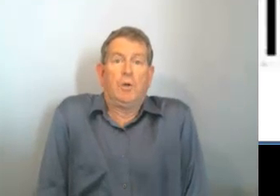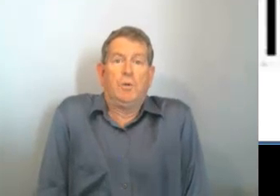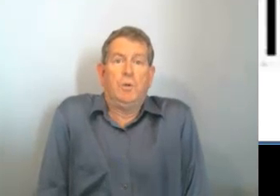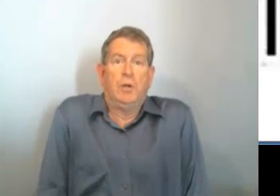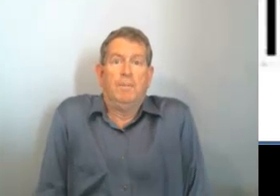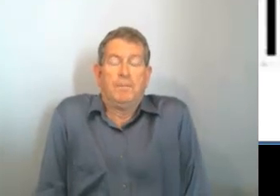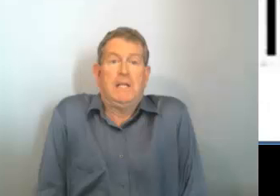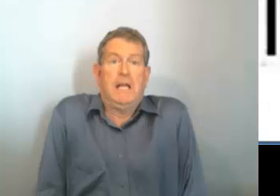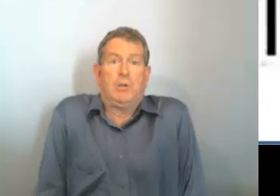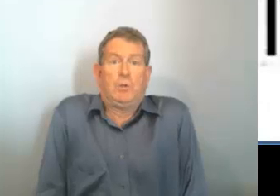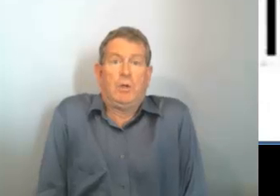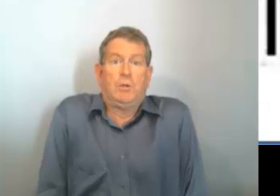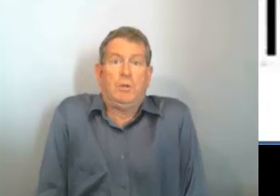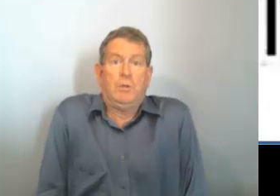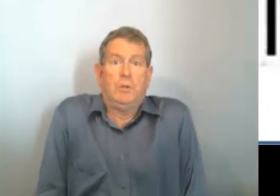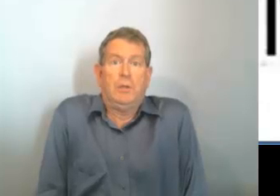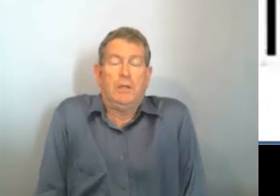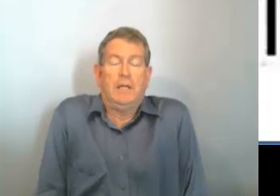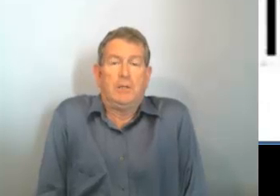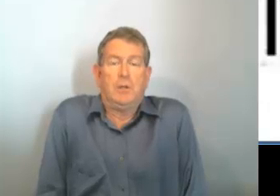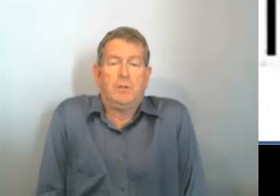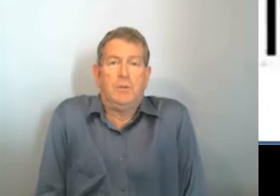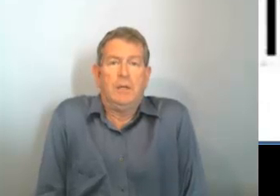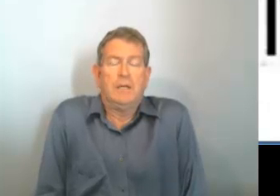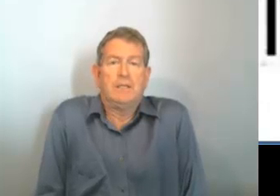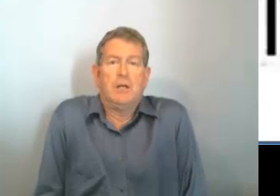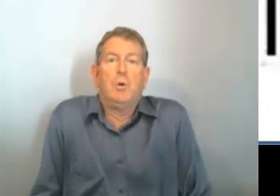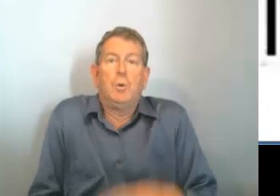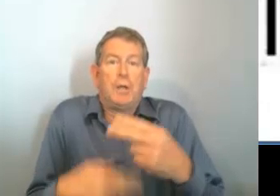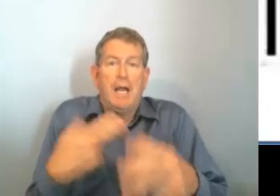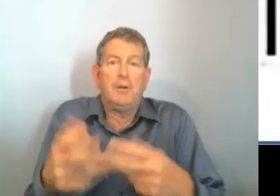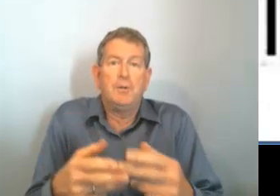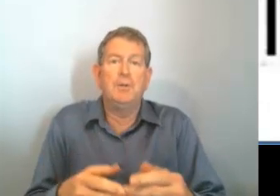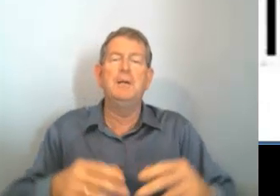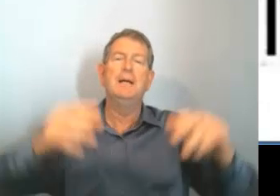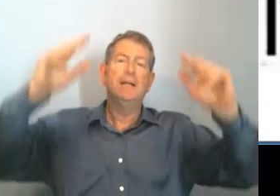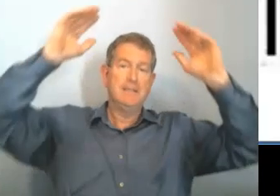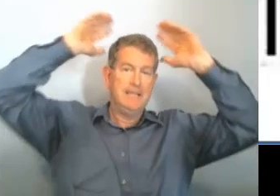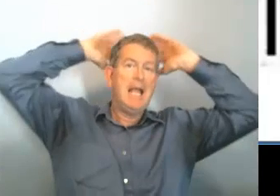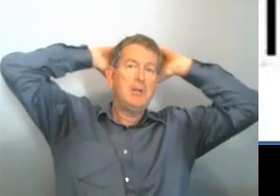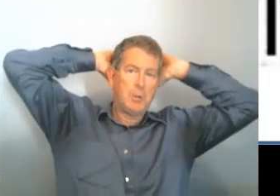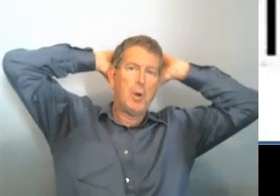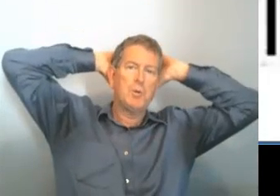est tendu. Il est tendu. Il est tendu. Et c'est le contraire de